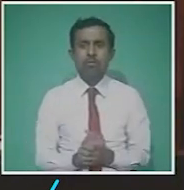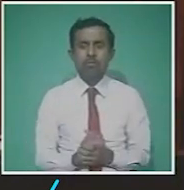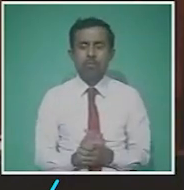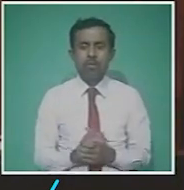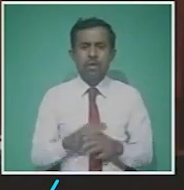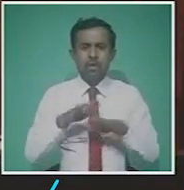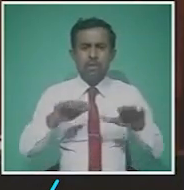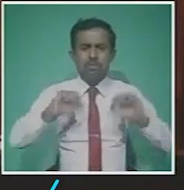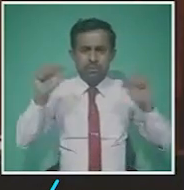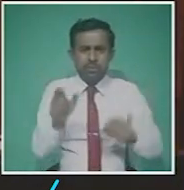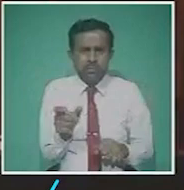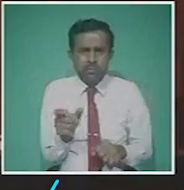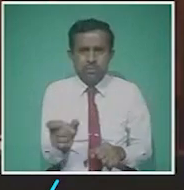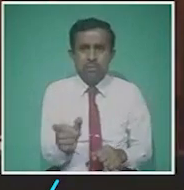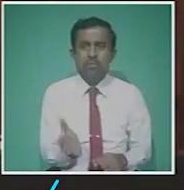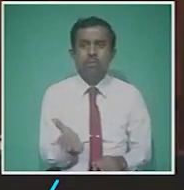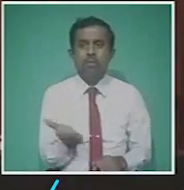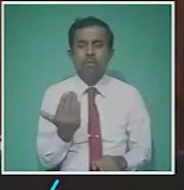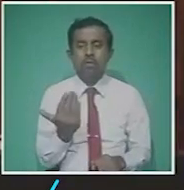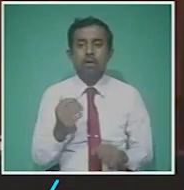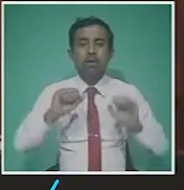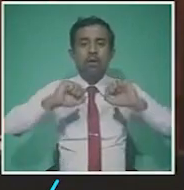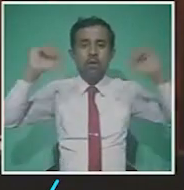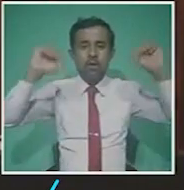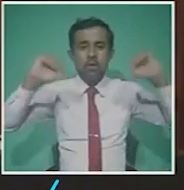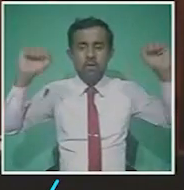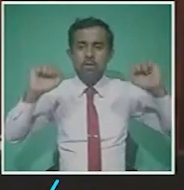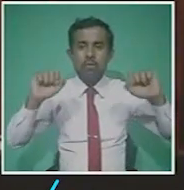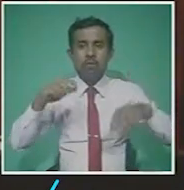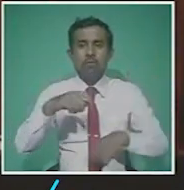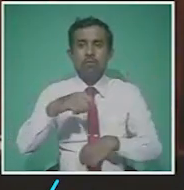ශිෂ්‍ය මර්ධනයක් කරේ අරගල කරනකොට